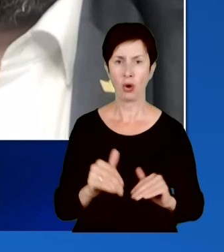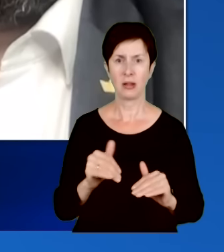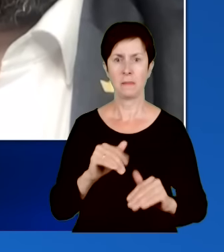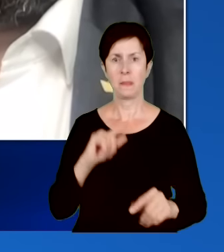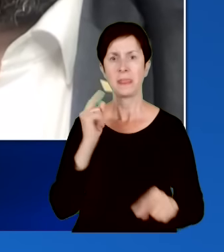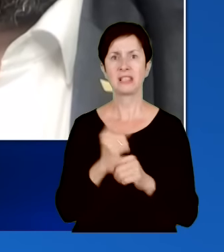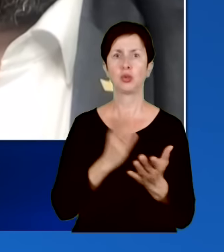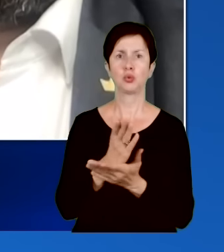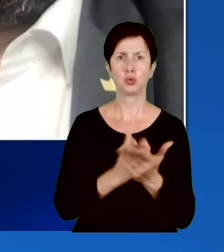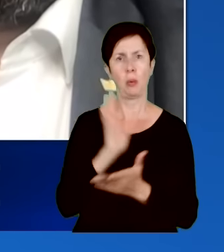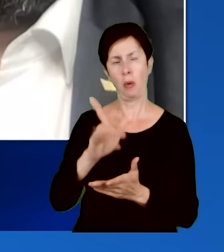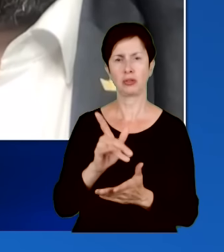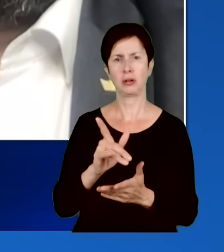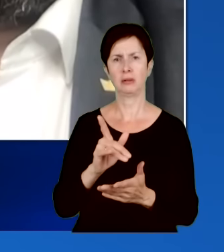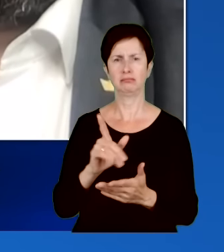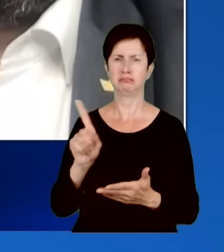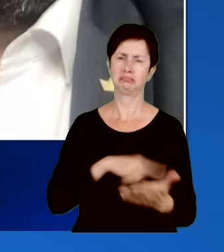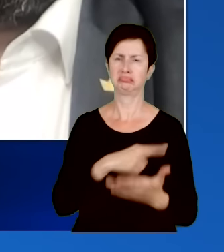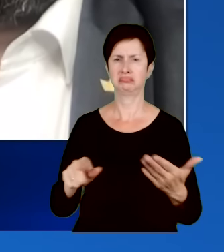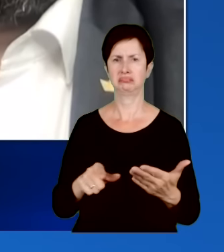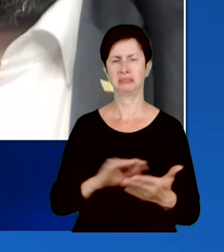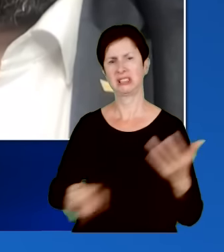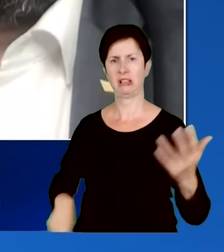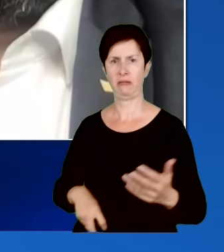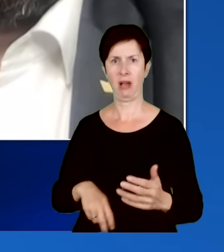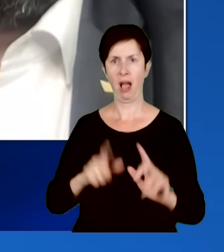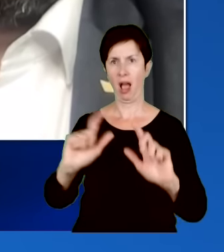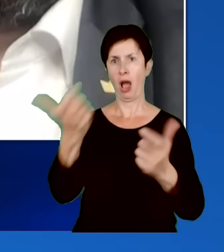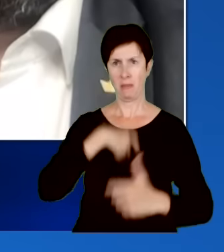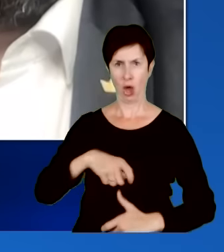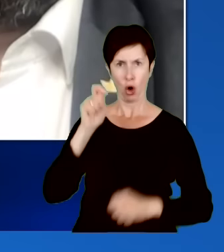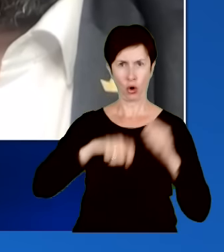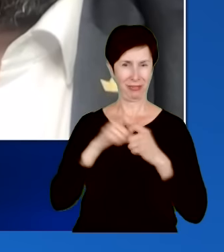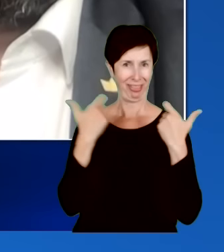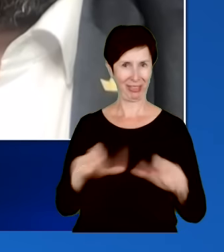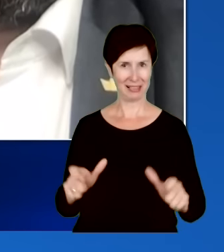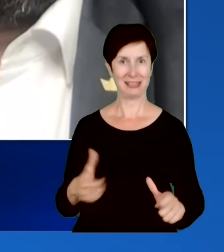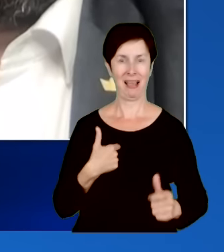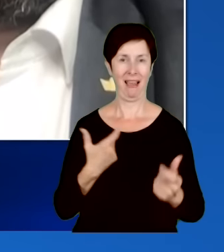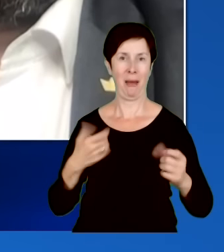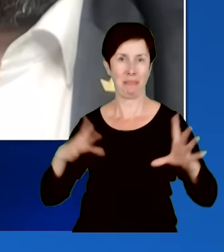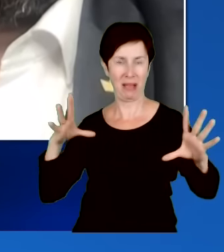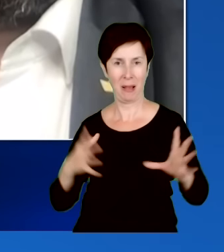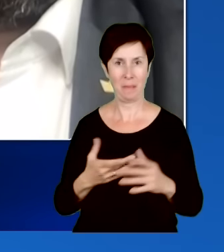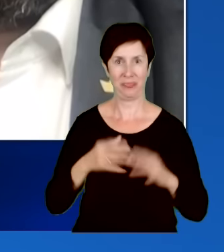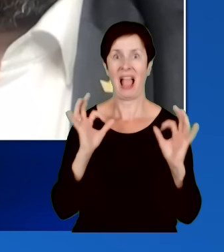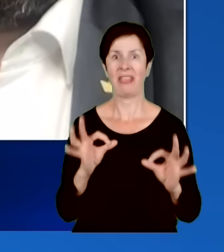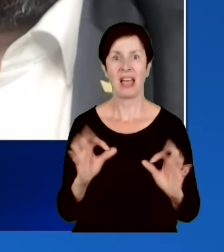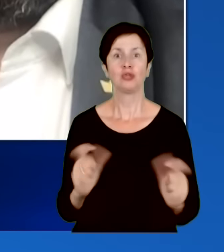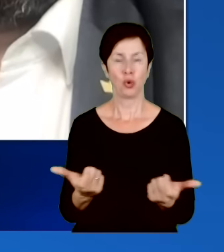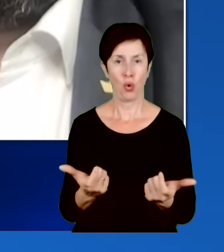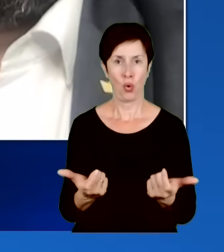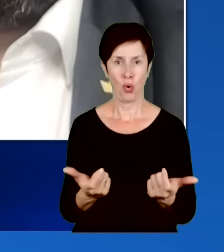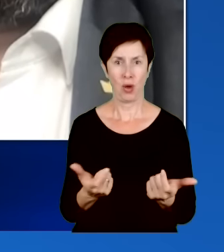służb i żaden sposób sam nie jest kontrolowany Ale żeby tego jeszcze było mało teraz ma być tak że to